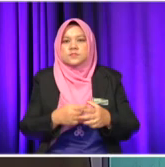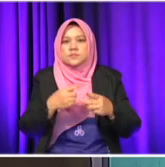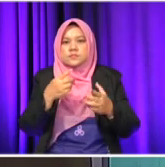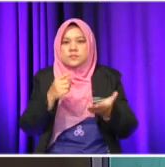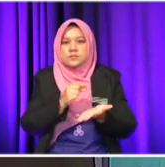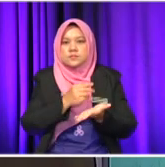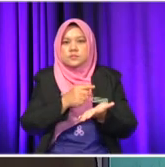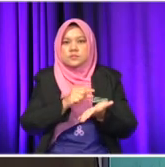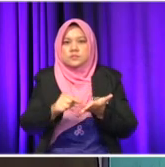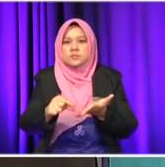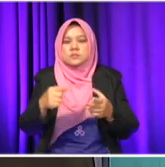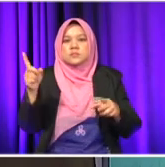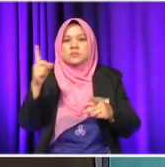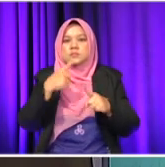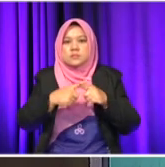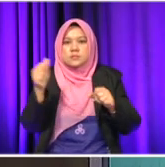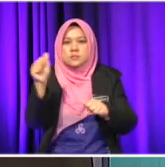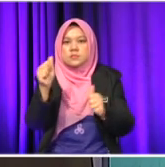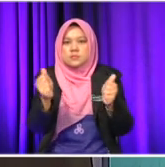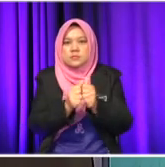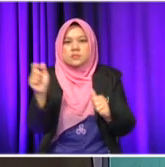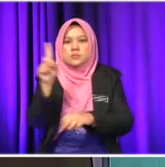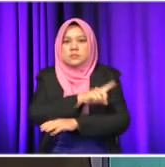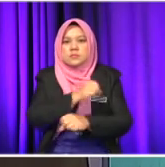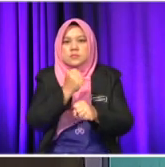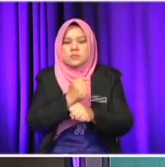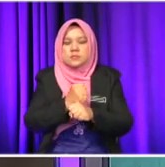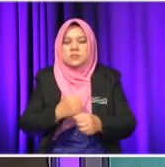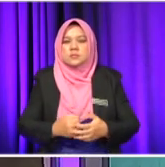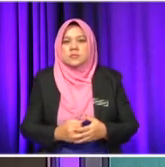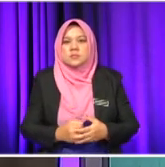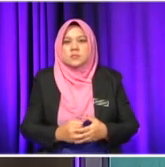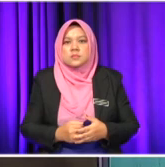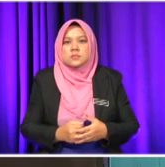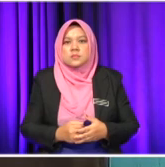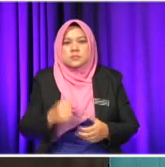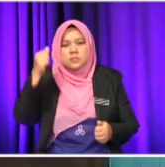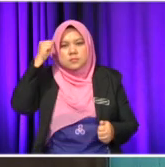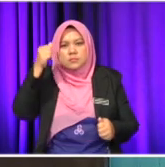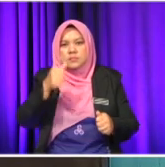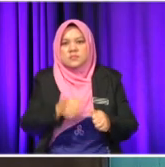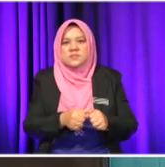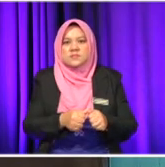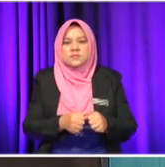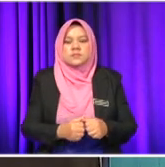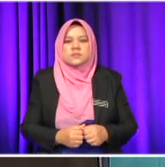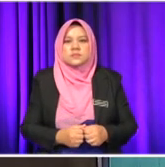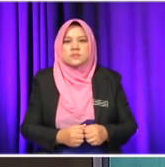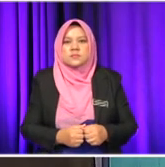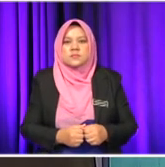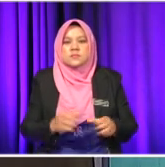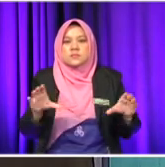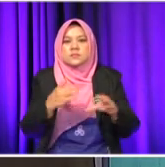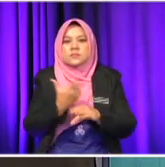kadar upah harian kali dengan jumlah hari be- kecil karena ingat dan dalam cakep selalu oke